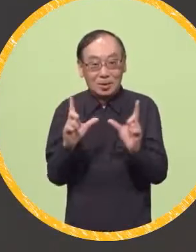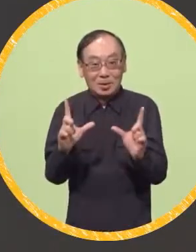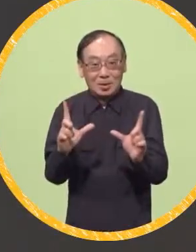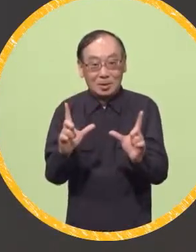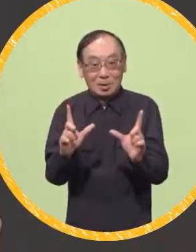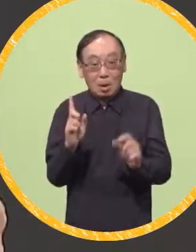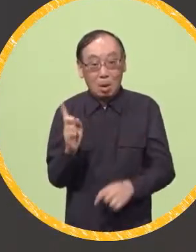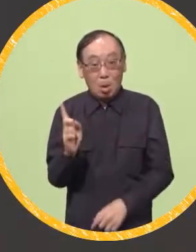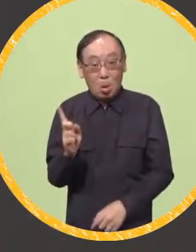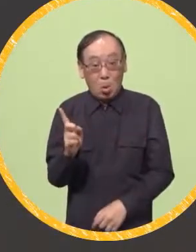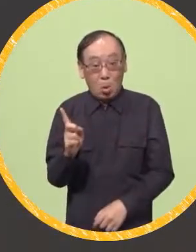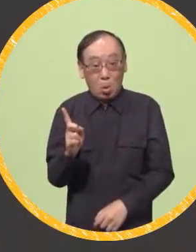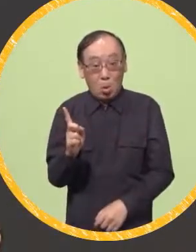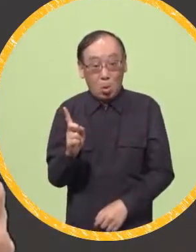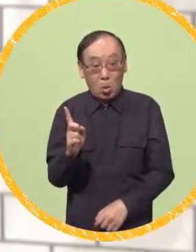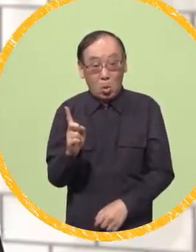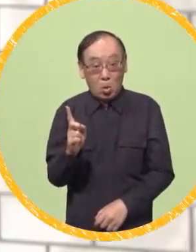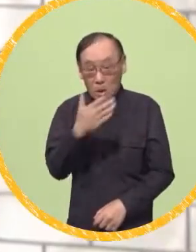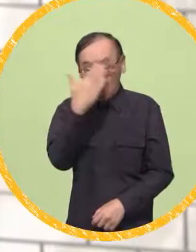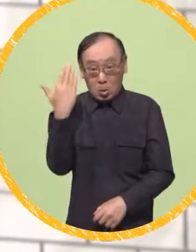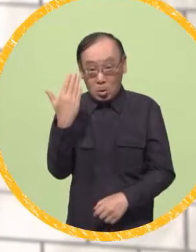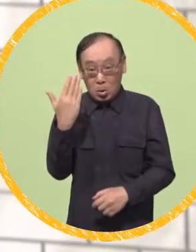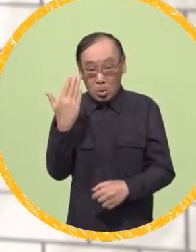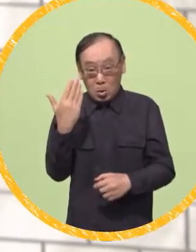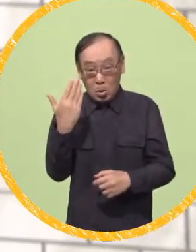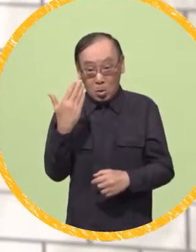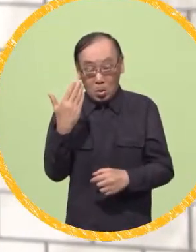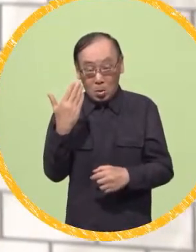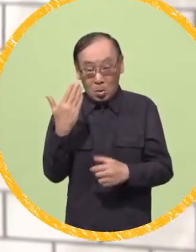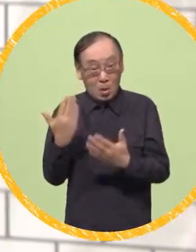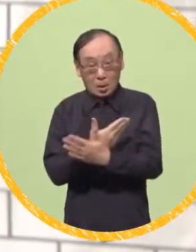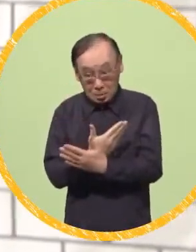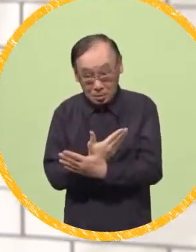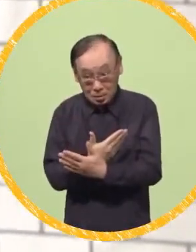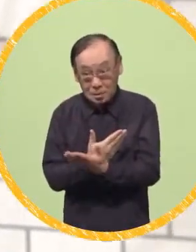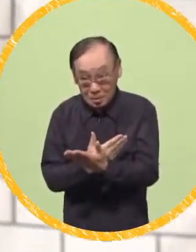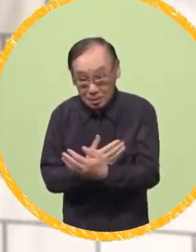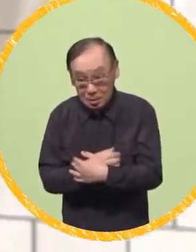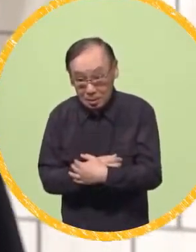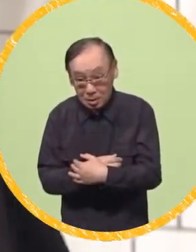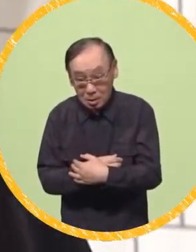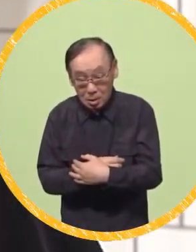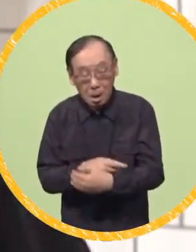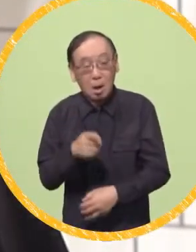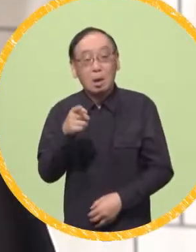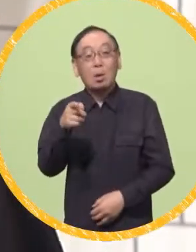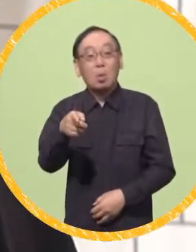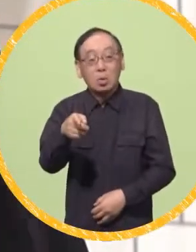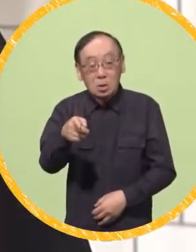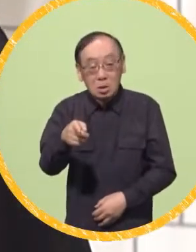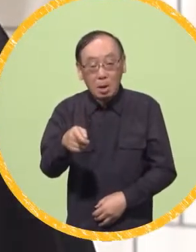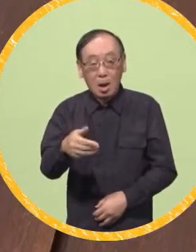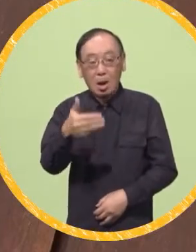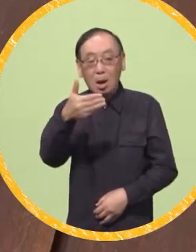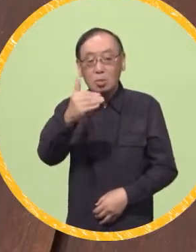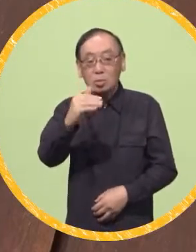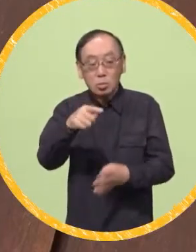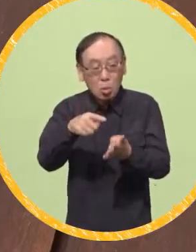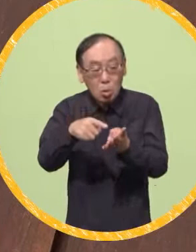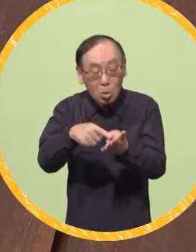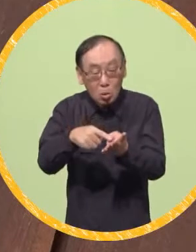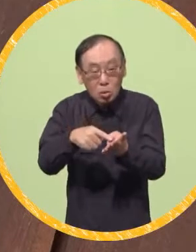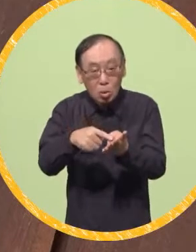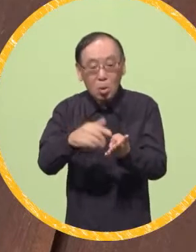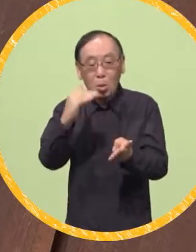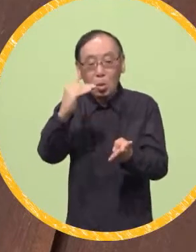コレコレあんジムとか bsa ならになるんですよ編みが入ってますかそのスーパーフードはあちらはクコの実とココナッツ地安い